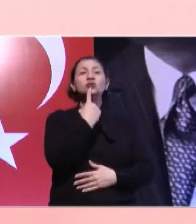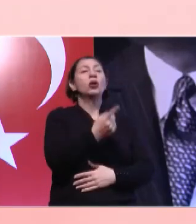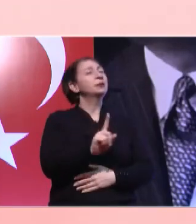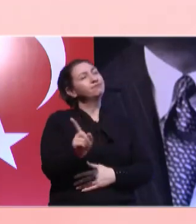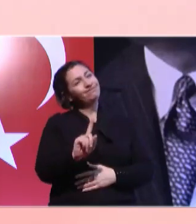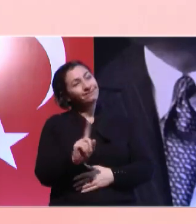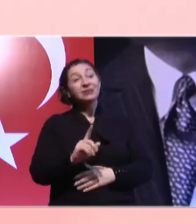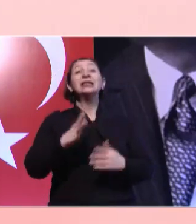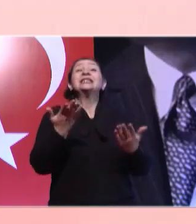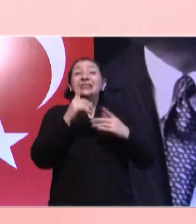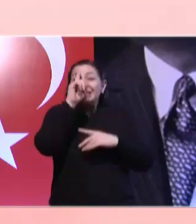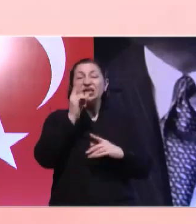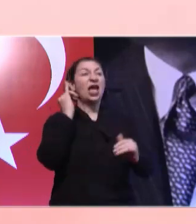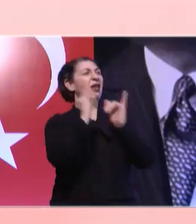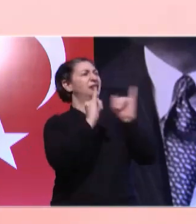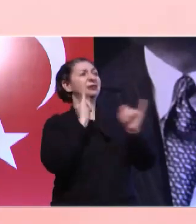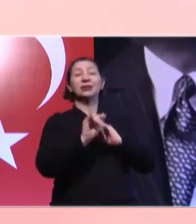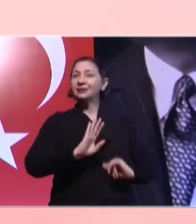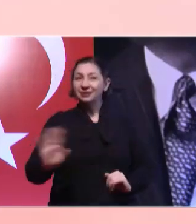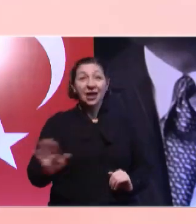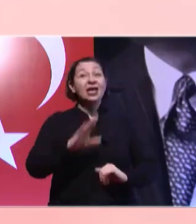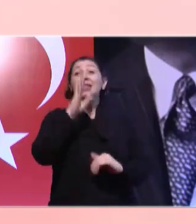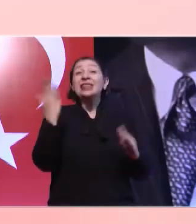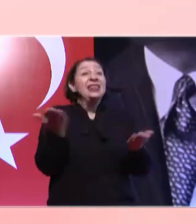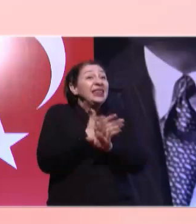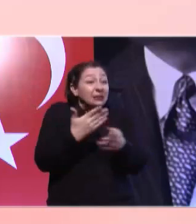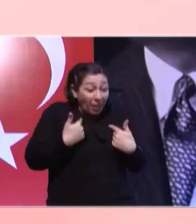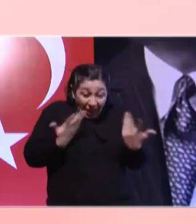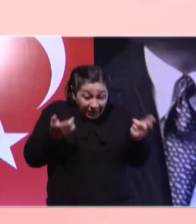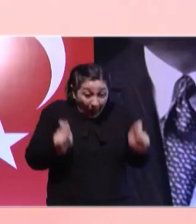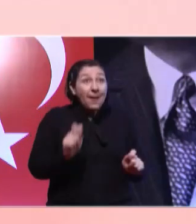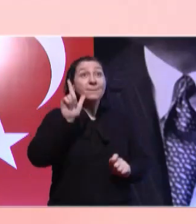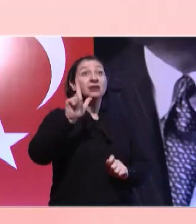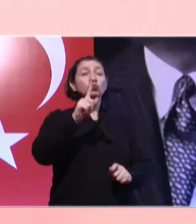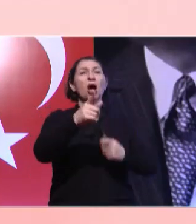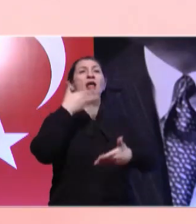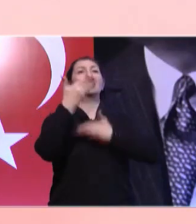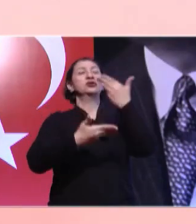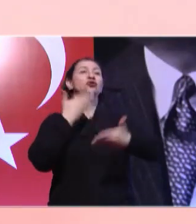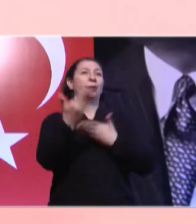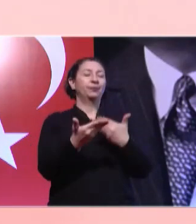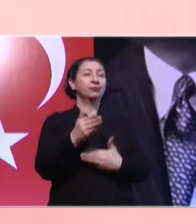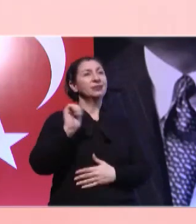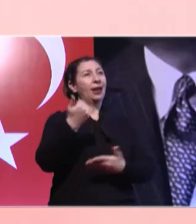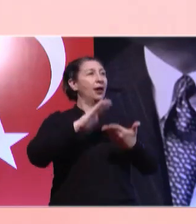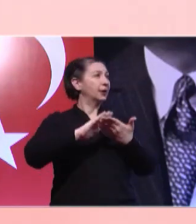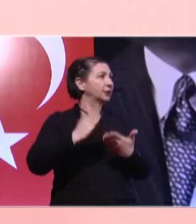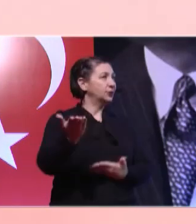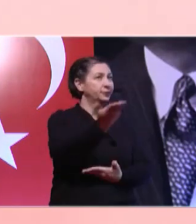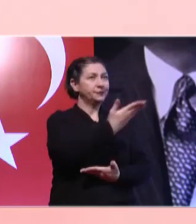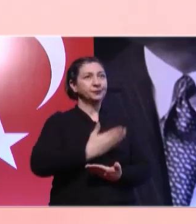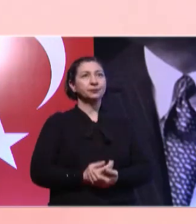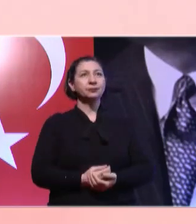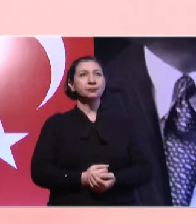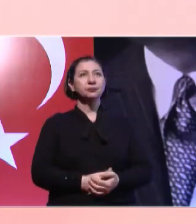değil, sadece eleştirmek değil. Nasıl yapacağımızı da anlatacağız. Değerli arkadaşlarım,